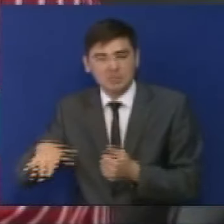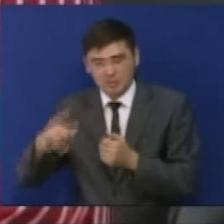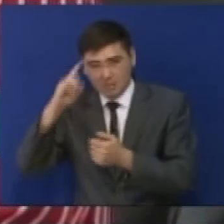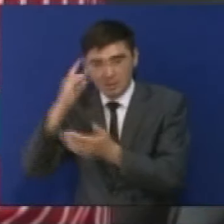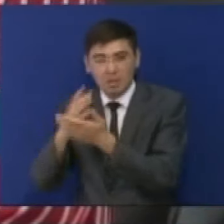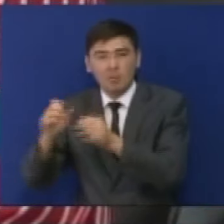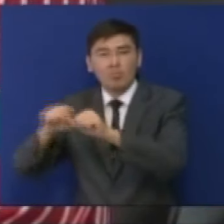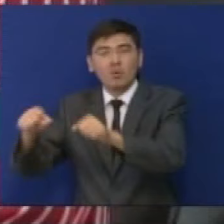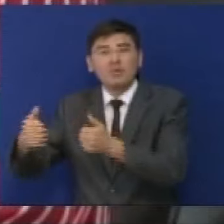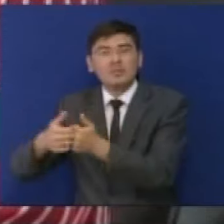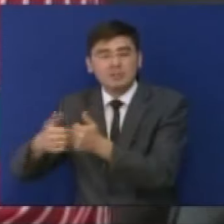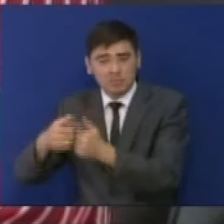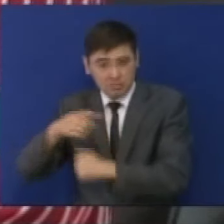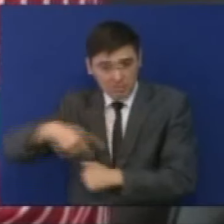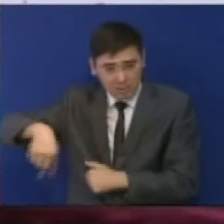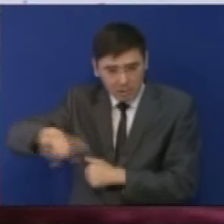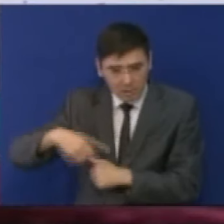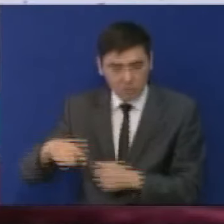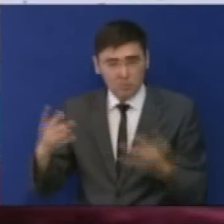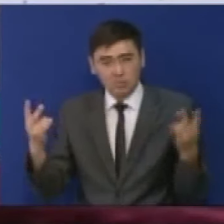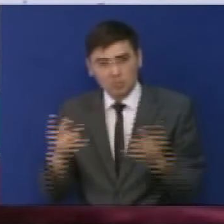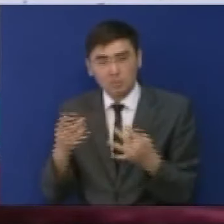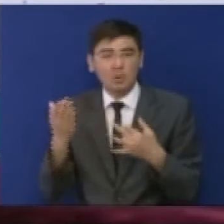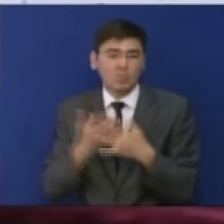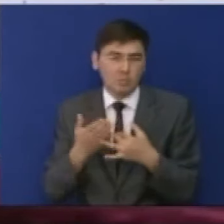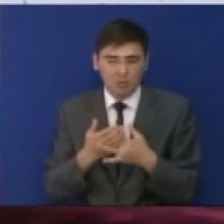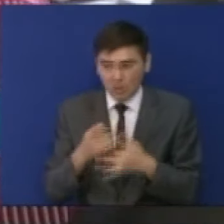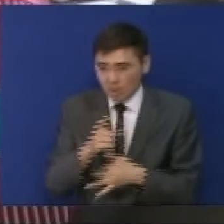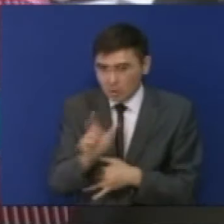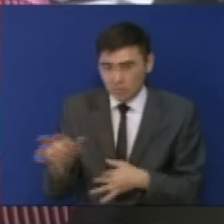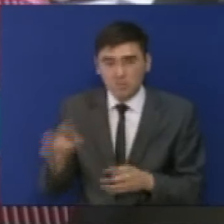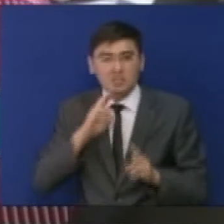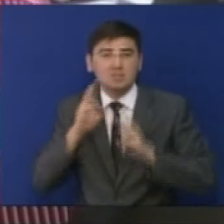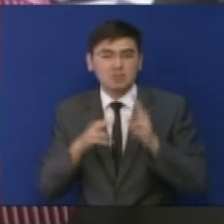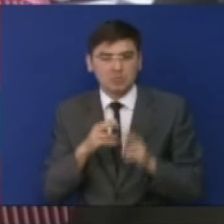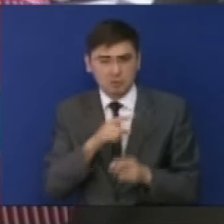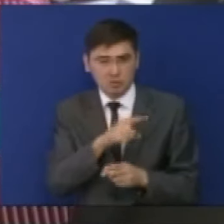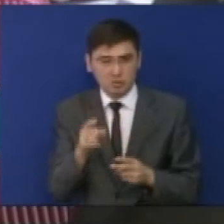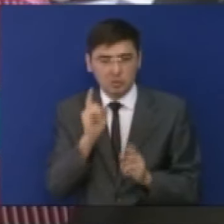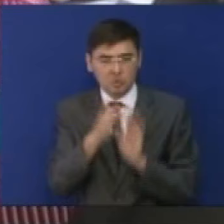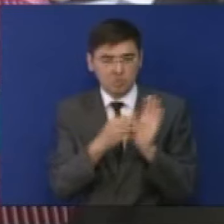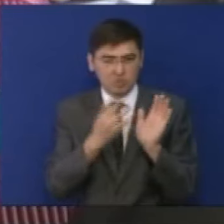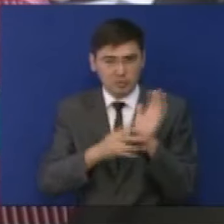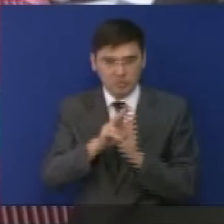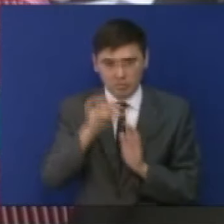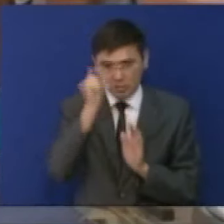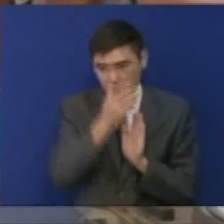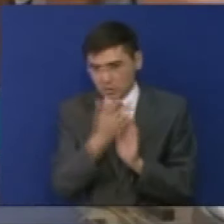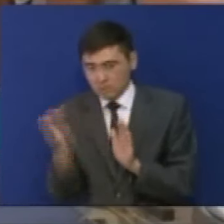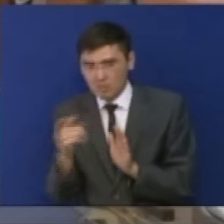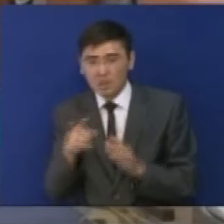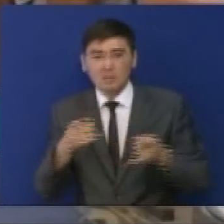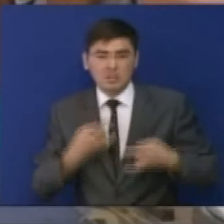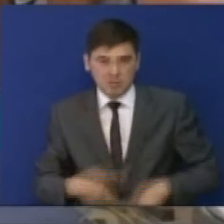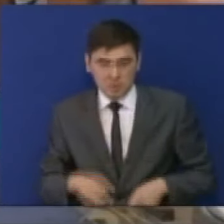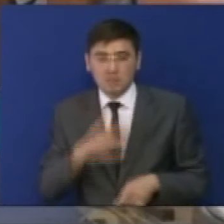многих организациях, данные льготы предоставляются гражданам при наличии полигонного удостоверения. А сотрудники 1992 года рождения, несмотря на то, что